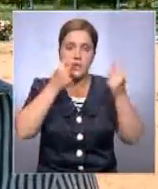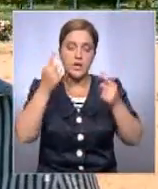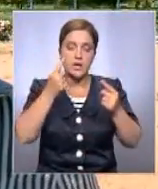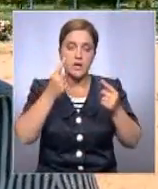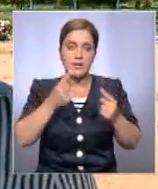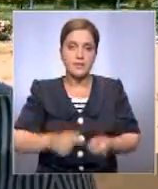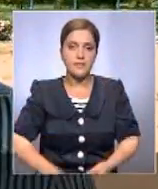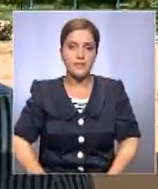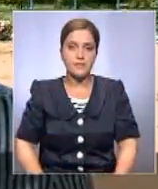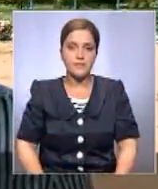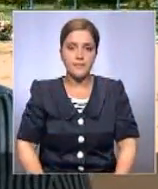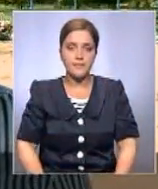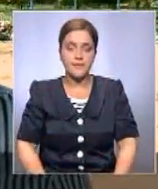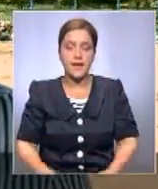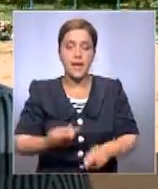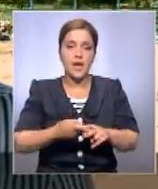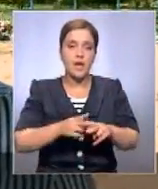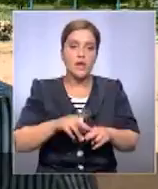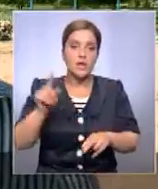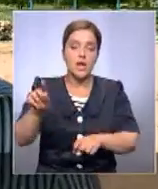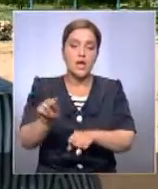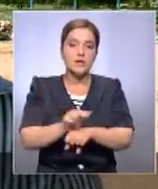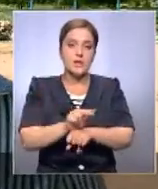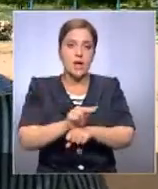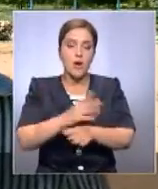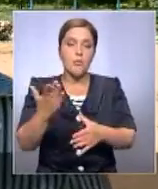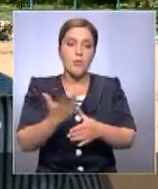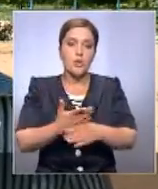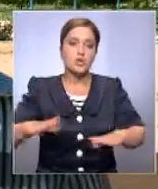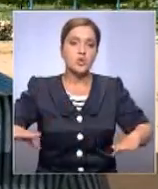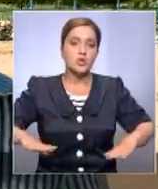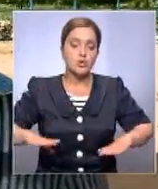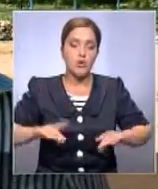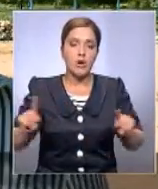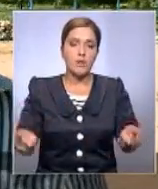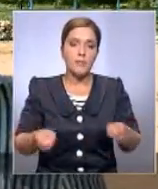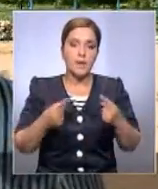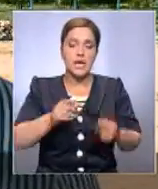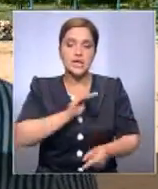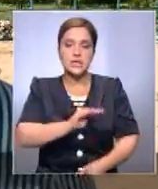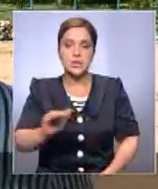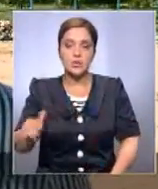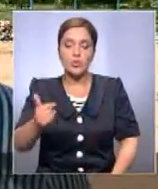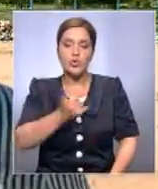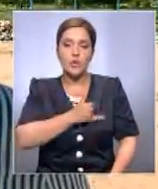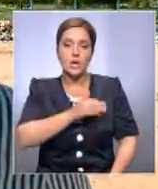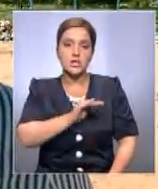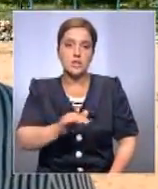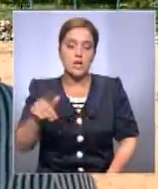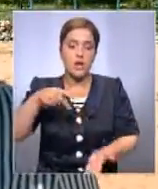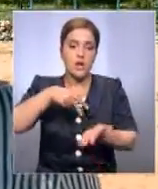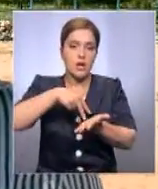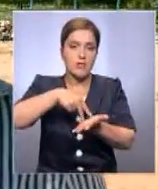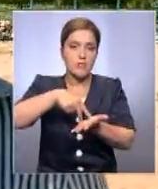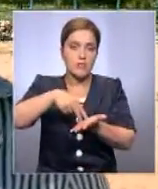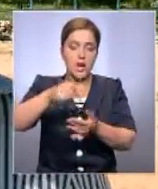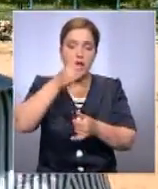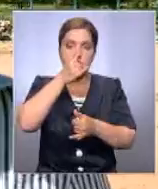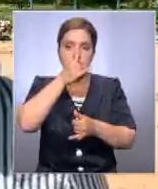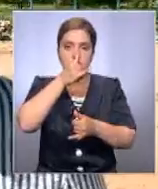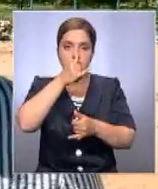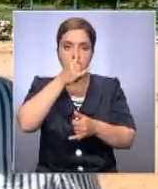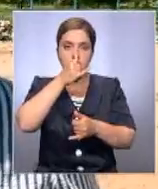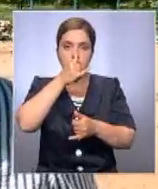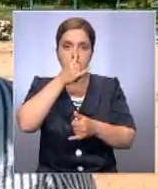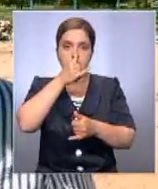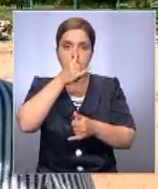из эффективных направлений реабилитации детей. Так как у нас дети с нарушением опорно-двигательного аппарата,